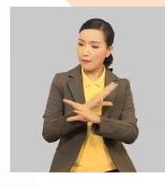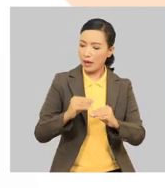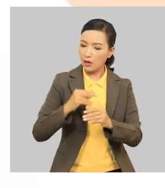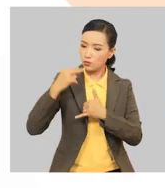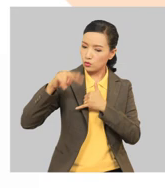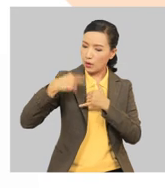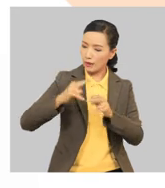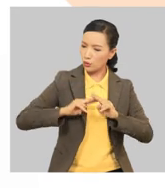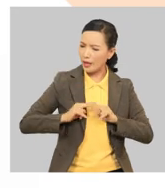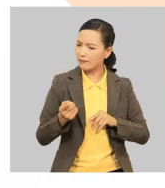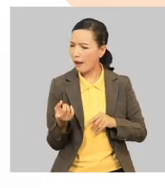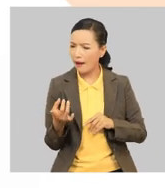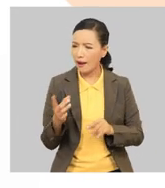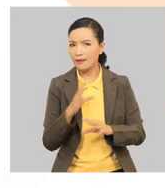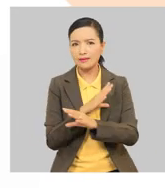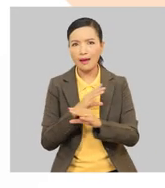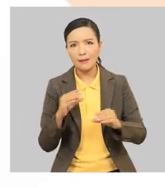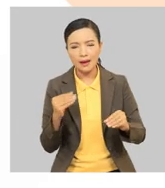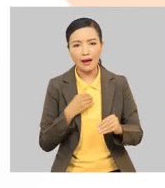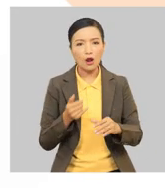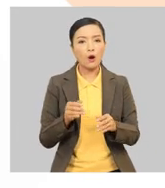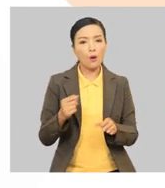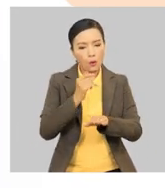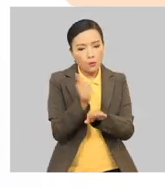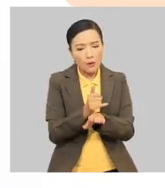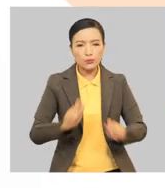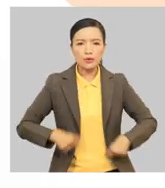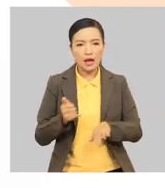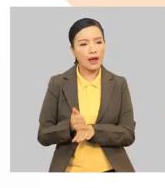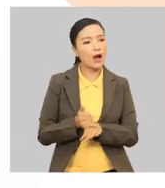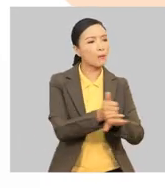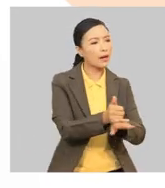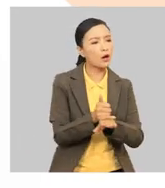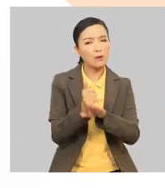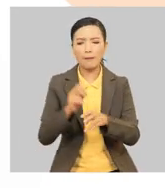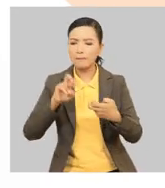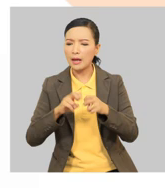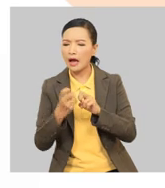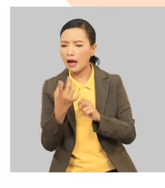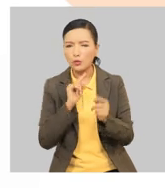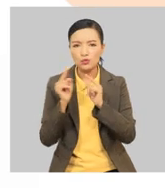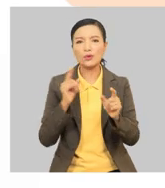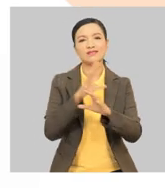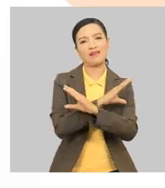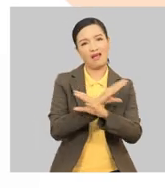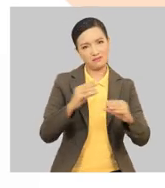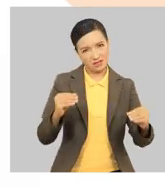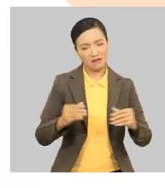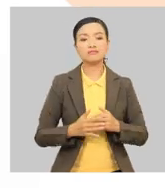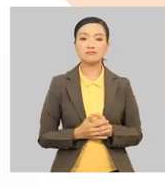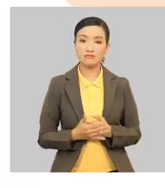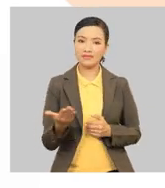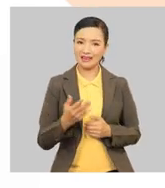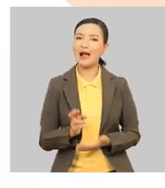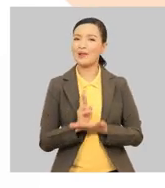การดูแลตัวเองการที่เราออกไปข้างนอกเราเจอปัญหาอะไรบ้างเนี้ยค่ะพูดคุยกัน อย่างที่หลายๆคนรู้ก็คือ